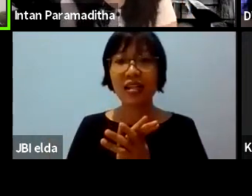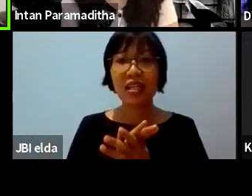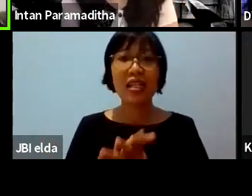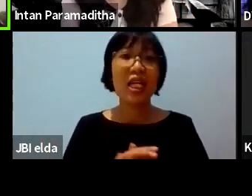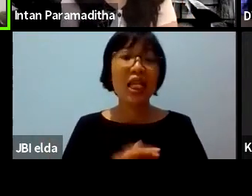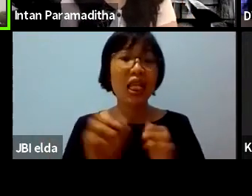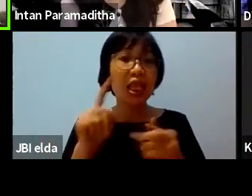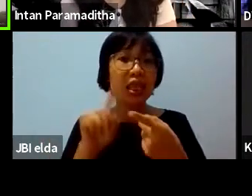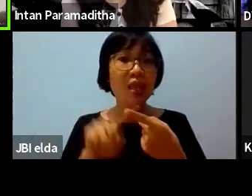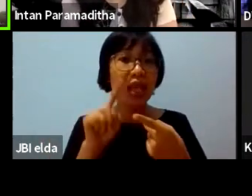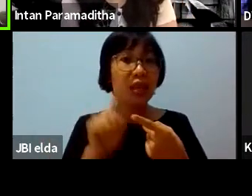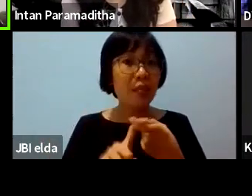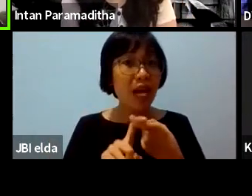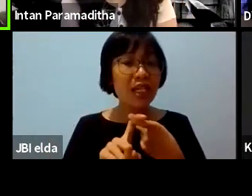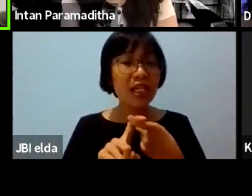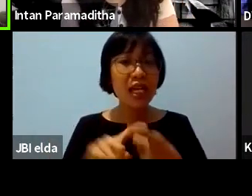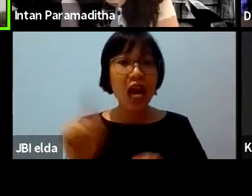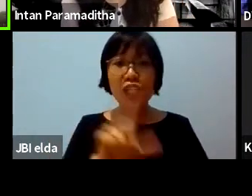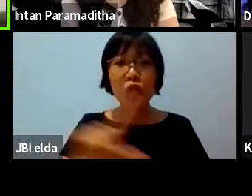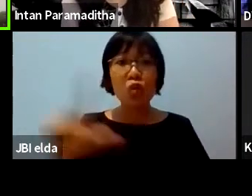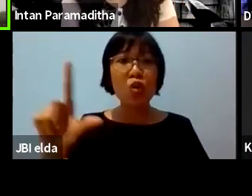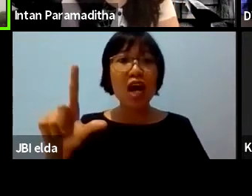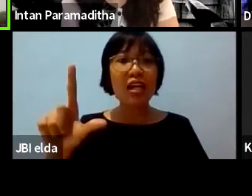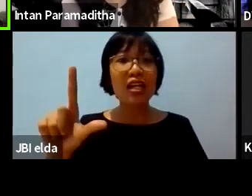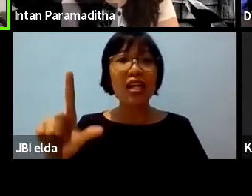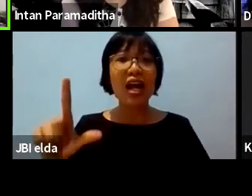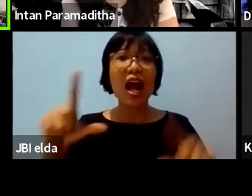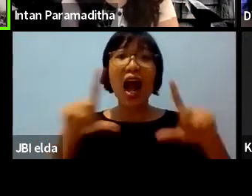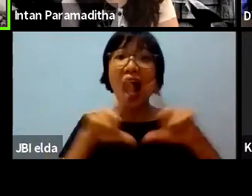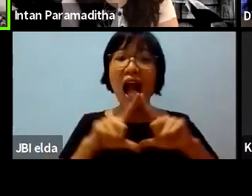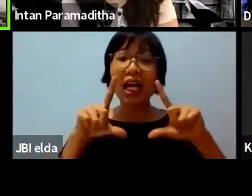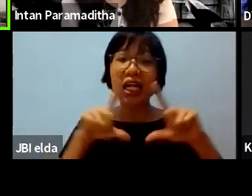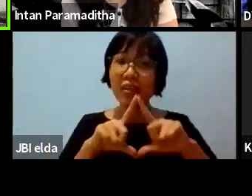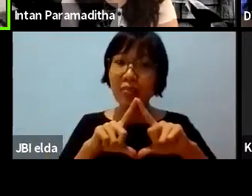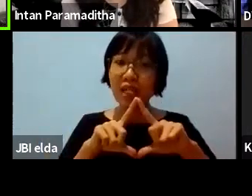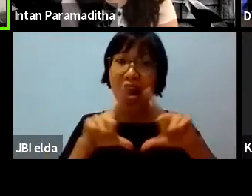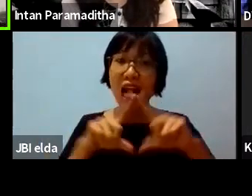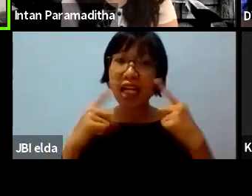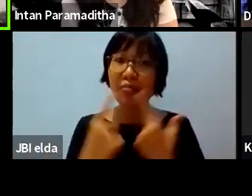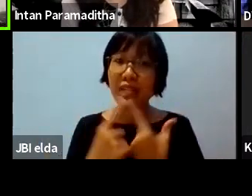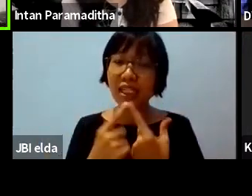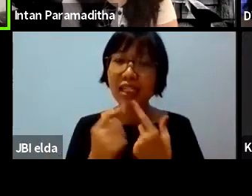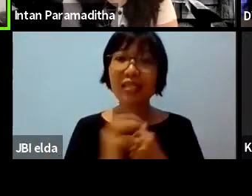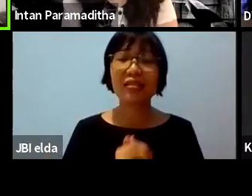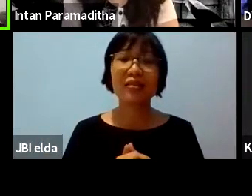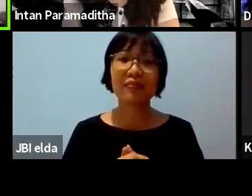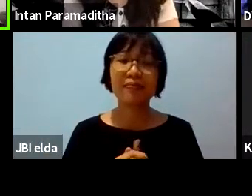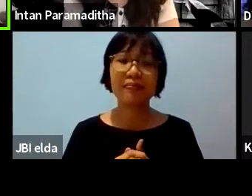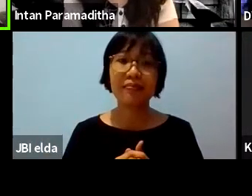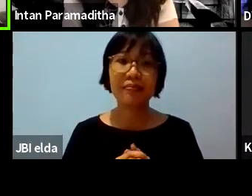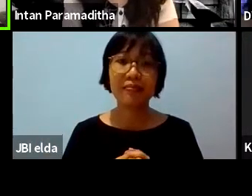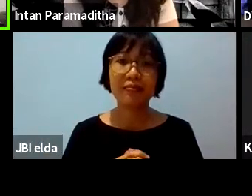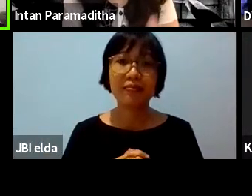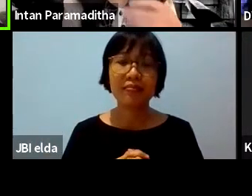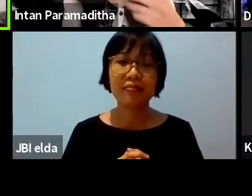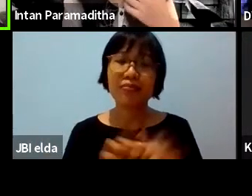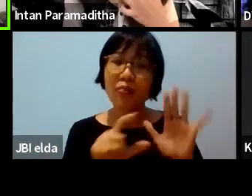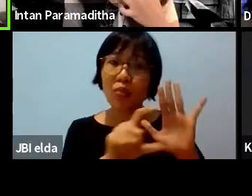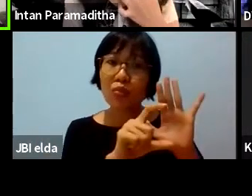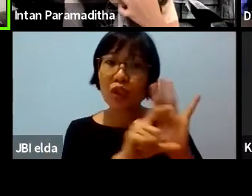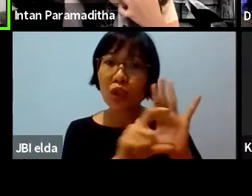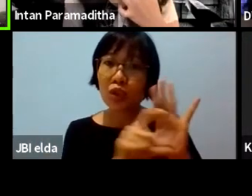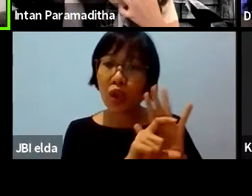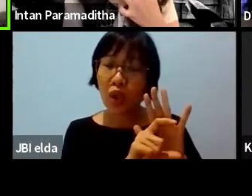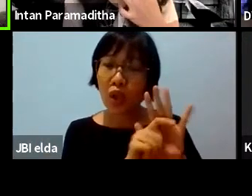gitu. Koalisi dengan Kompaks lah, dengan organisasi-organisasi masyarakat sipil lainnya gitu. Misalnya di Jubaidah